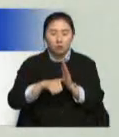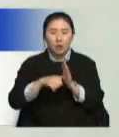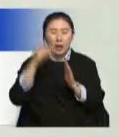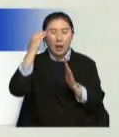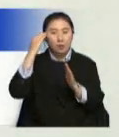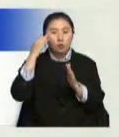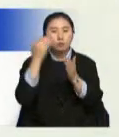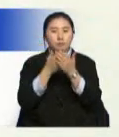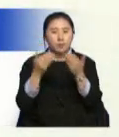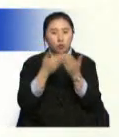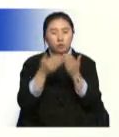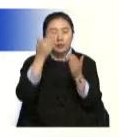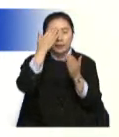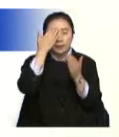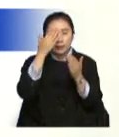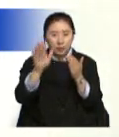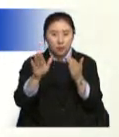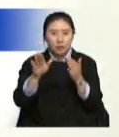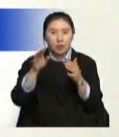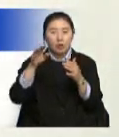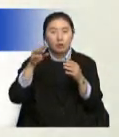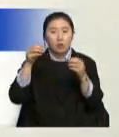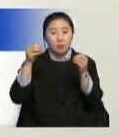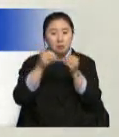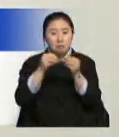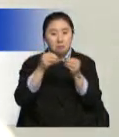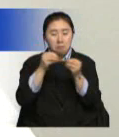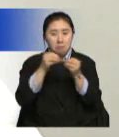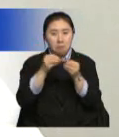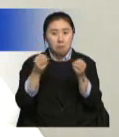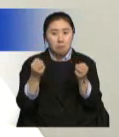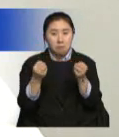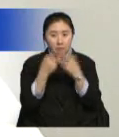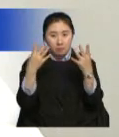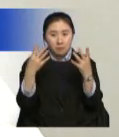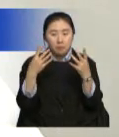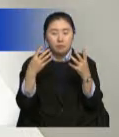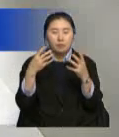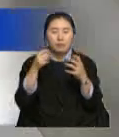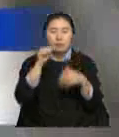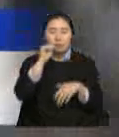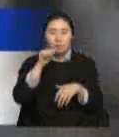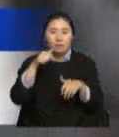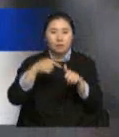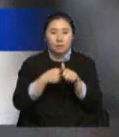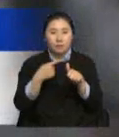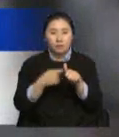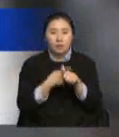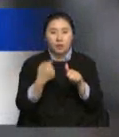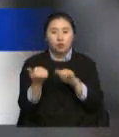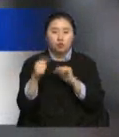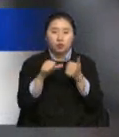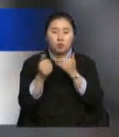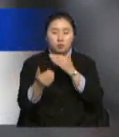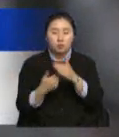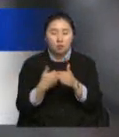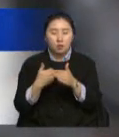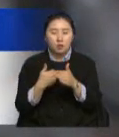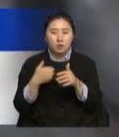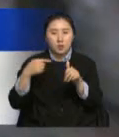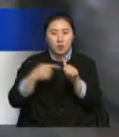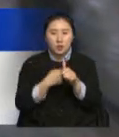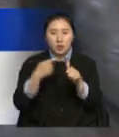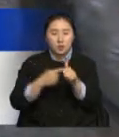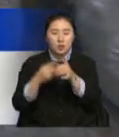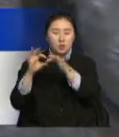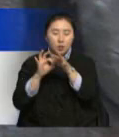한국 미술계에는 생소했던 용접 조각을 첫 시도한 이후에 1970년 작고하기 전까지 이 추상 용접